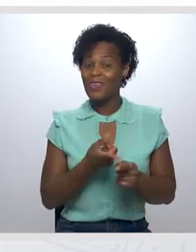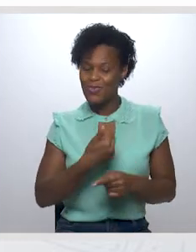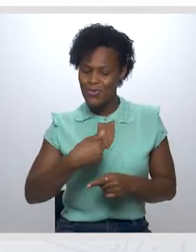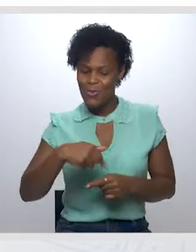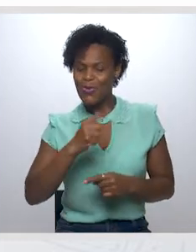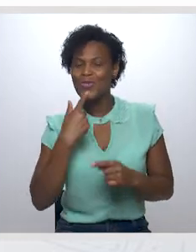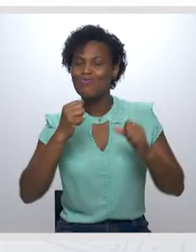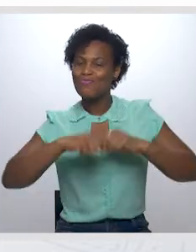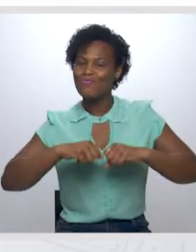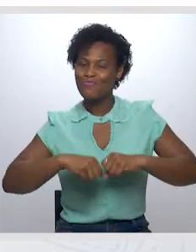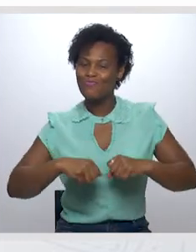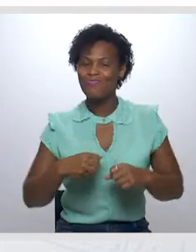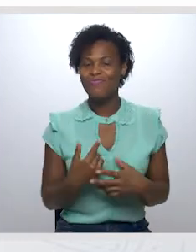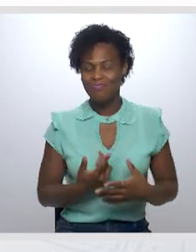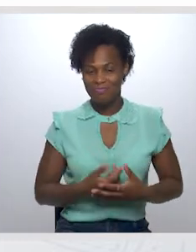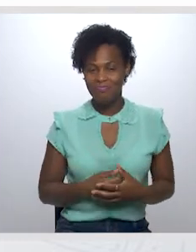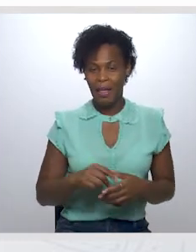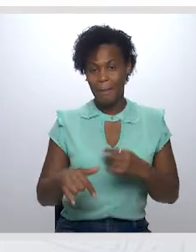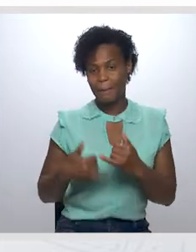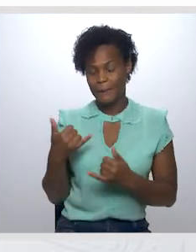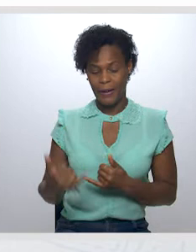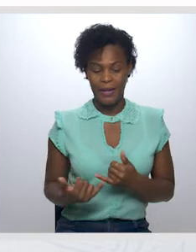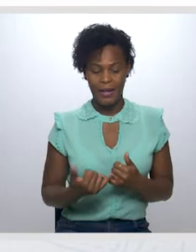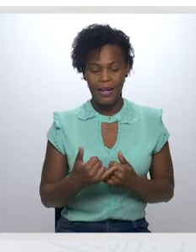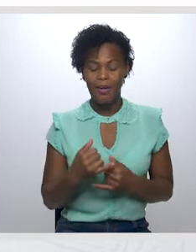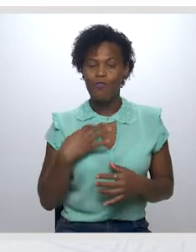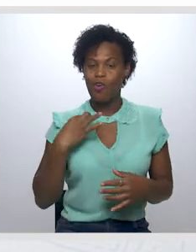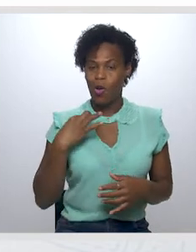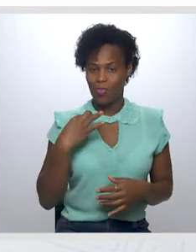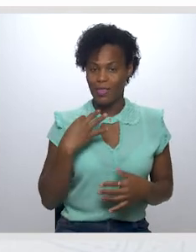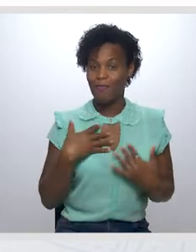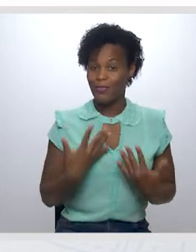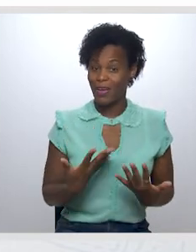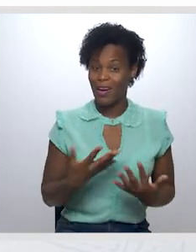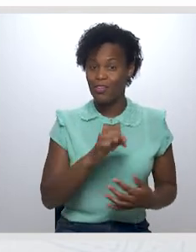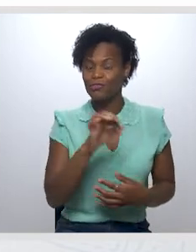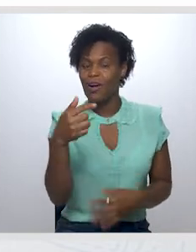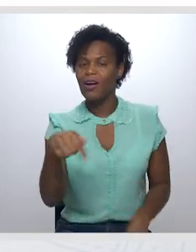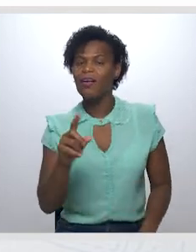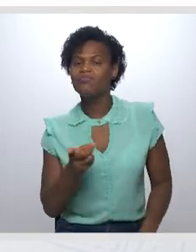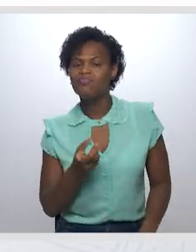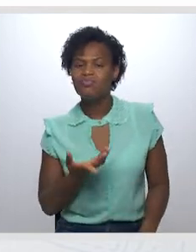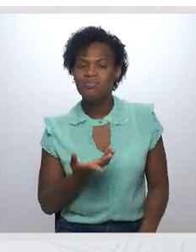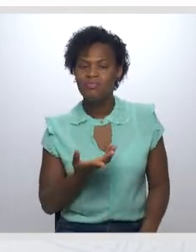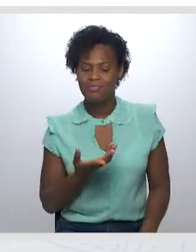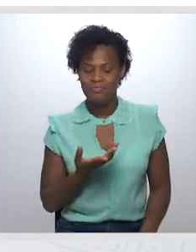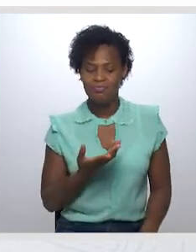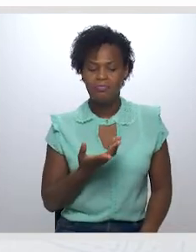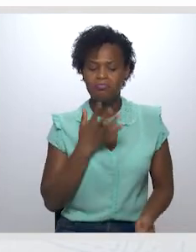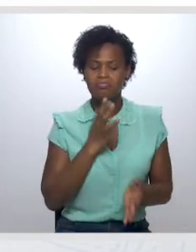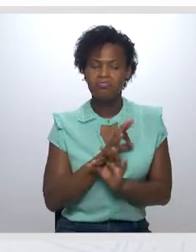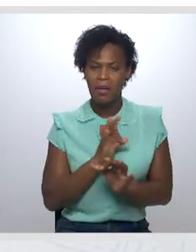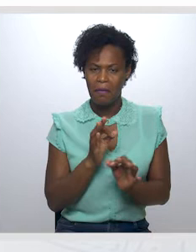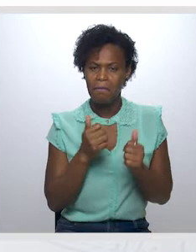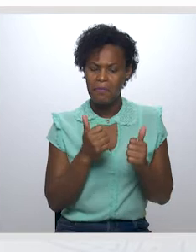entendions. Puis, pour la volonté, vous avez trouvé impeccable.